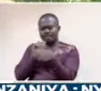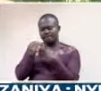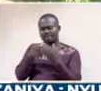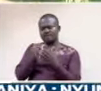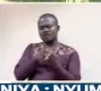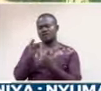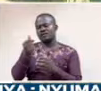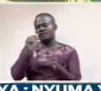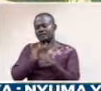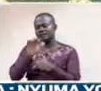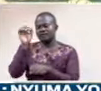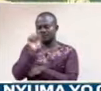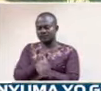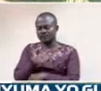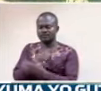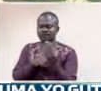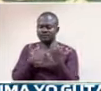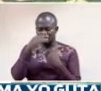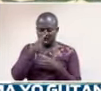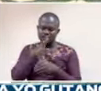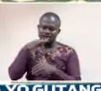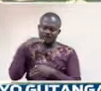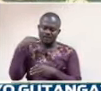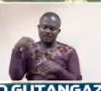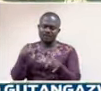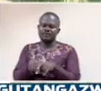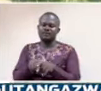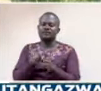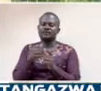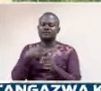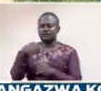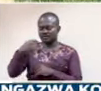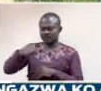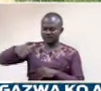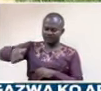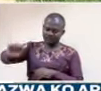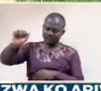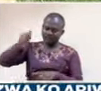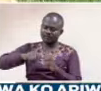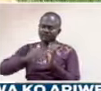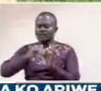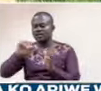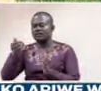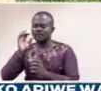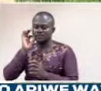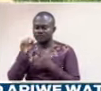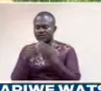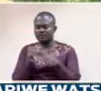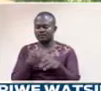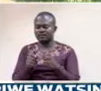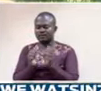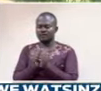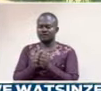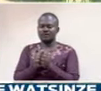kugura amafaranga menshi kurusha inanasi uko zakabaye zigifite umwimerere wazo, ndetse n'izindi mbuto zitandukanye.